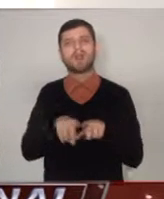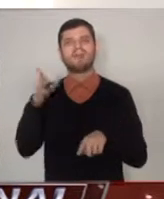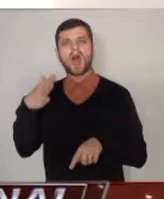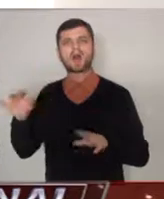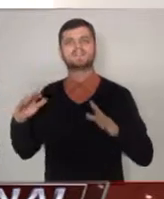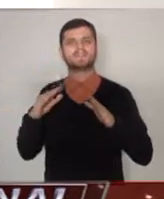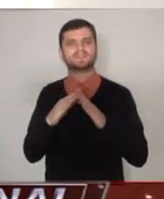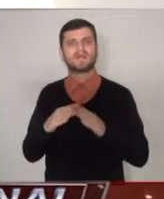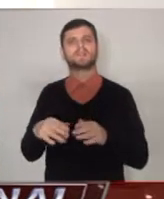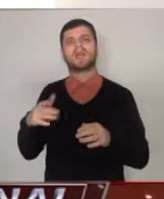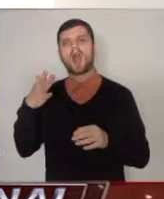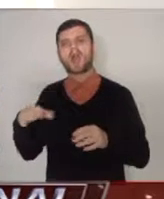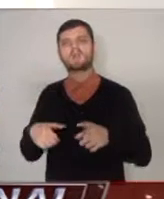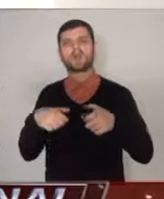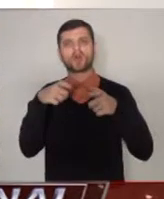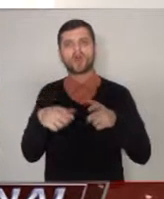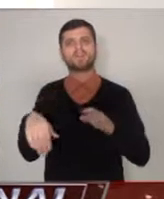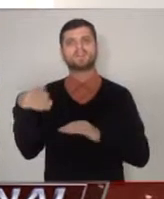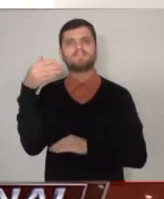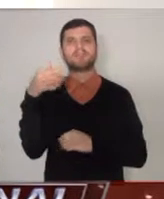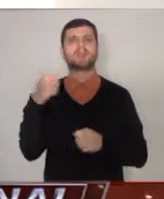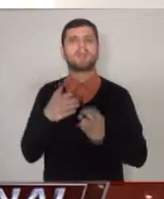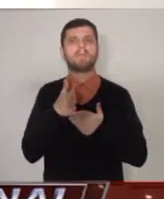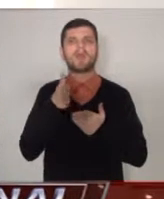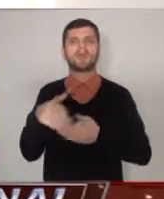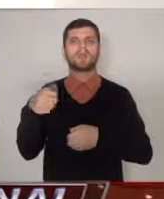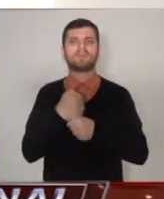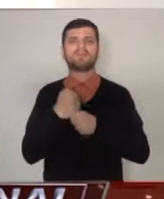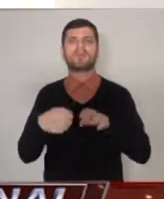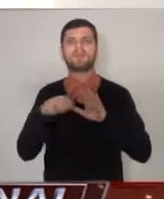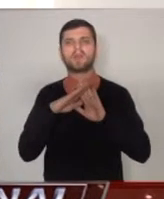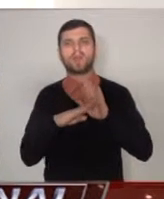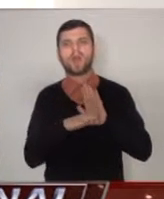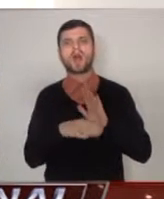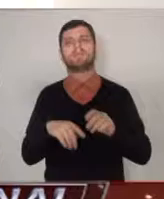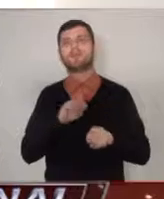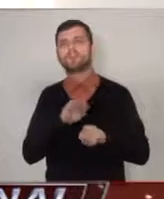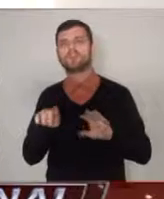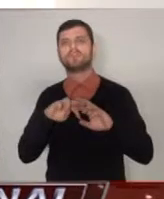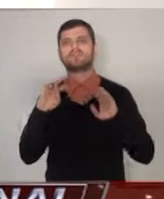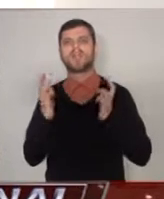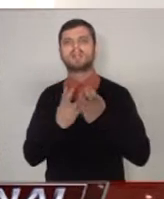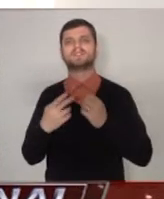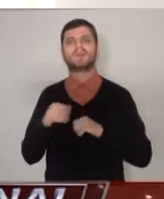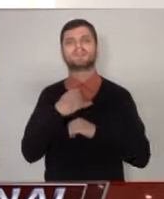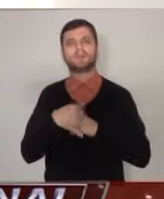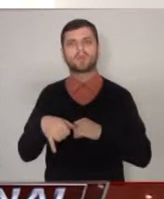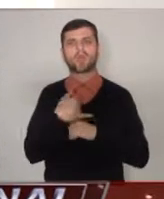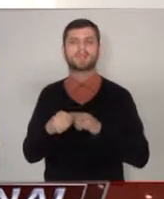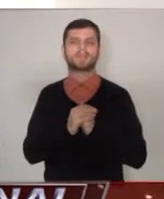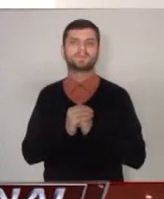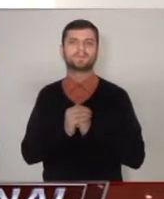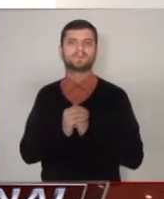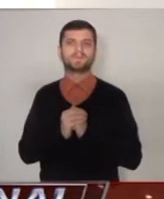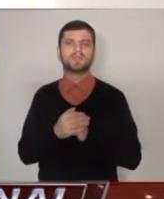orașe. Credeți că este necesar ca legea să fie schimbată? Fără discuție. Nu se mai poate continua așa. Vă dați